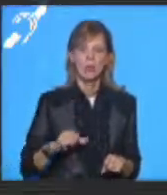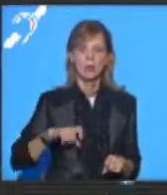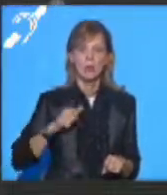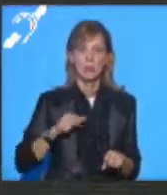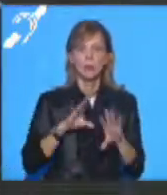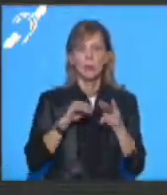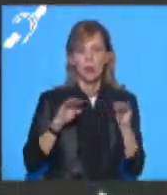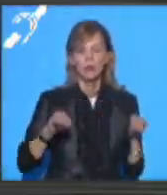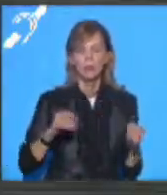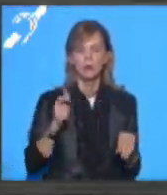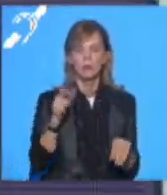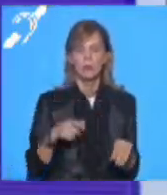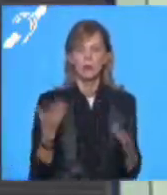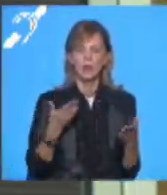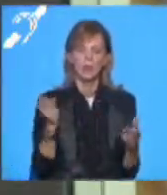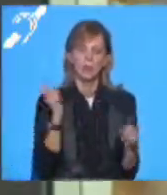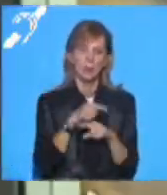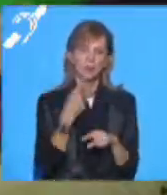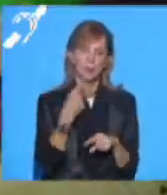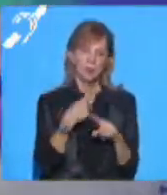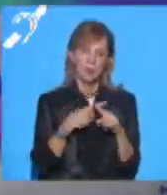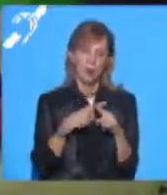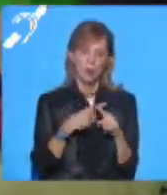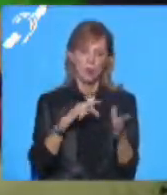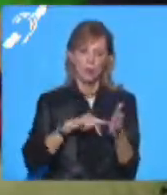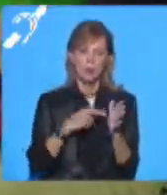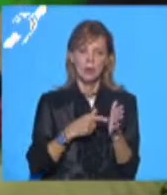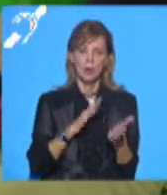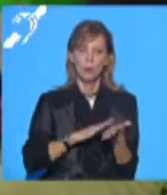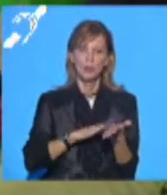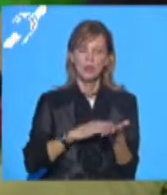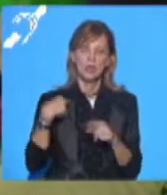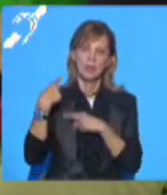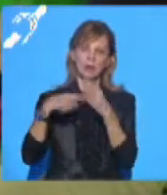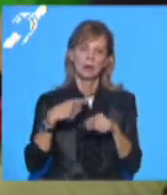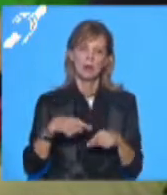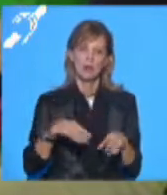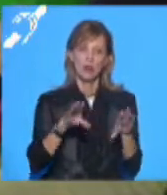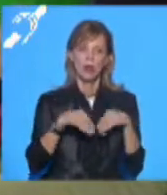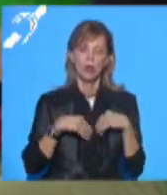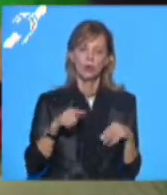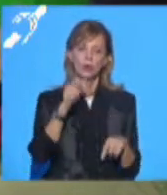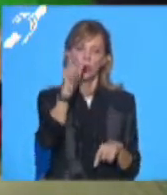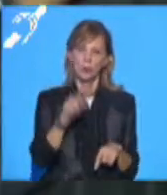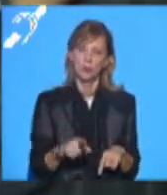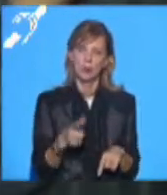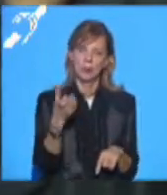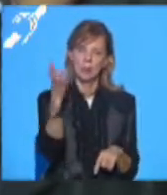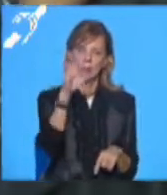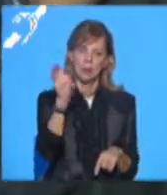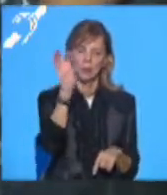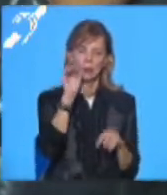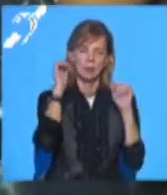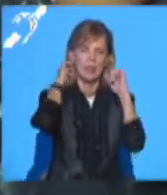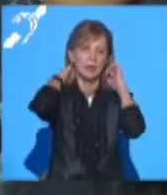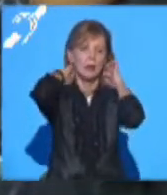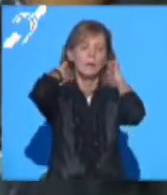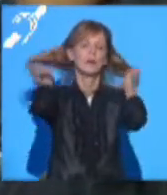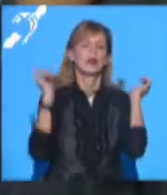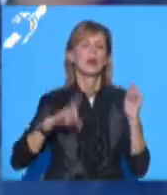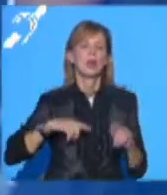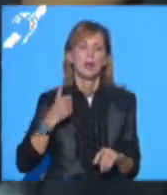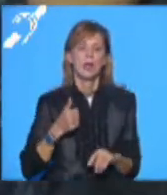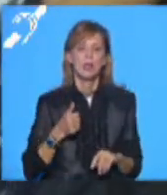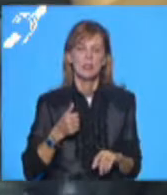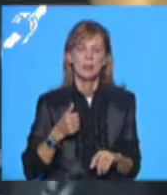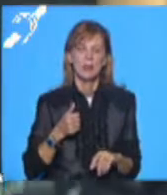premiere. Organizatorii au păstrat tradiția, așa că și anul acesta au adus un designer internațional care să-și prezinte creațiile la Craiova. Este